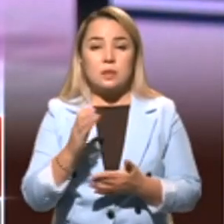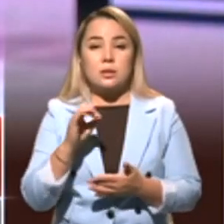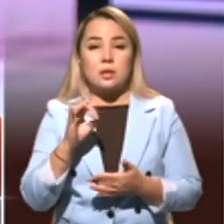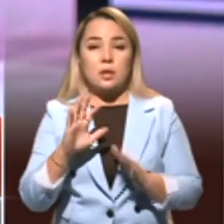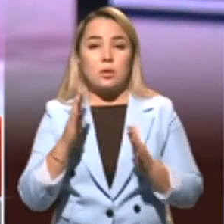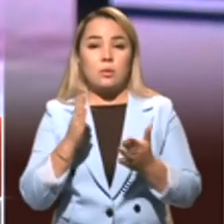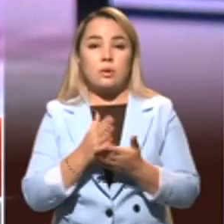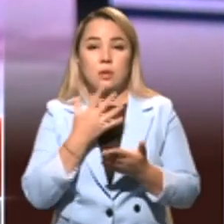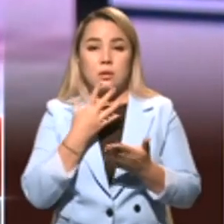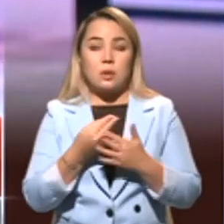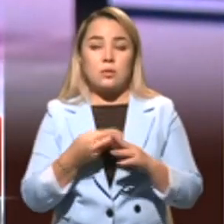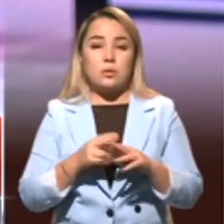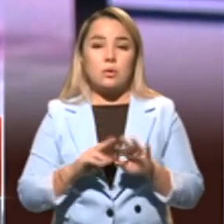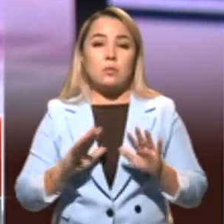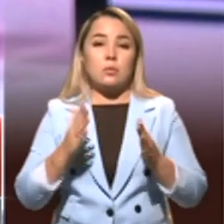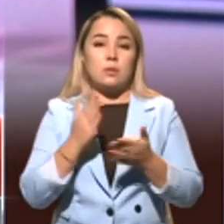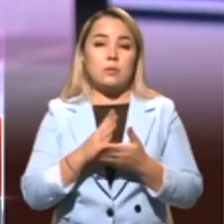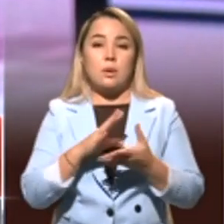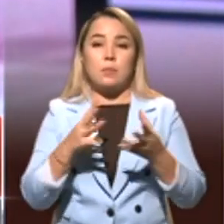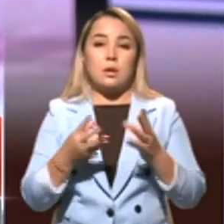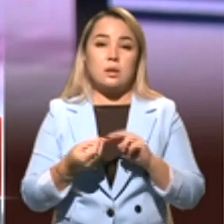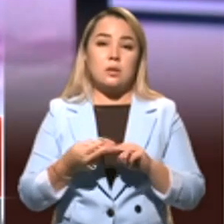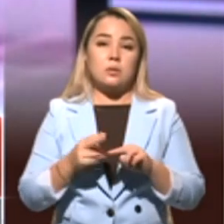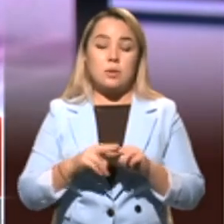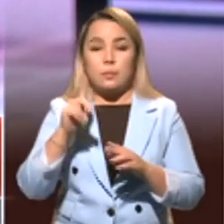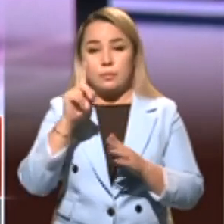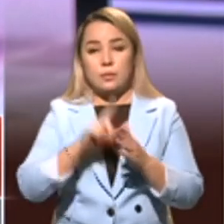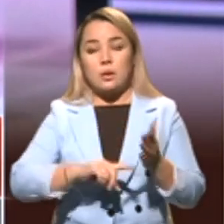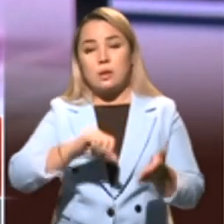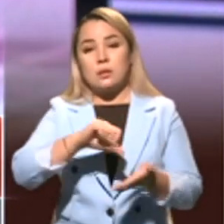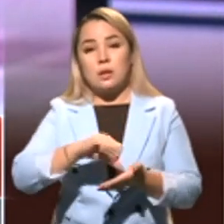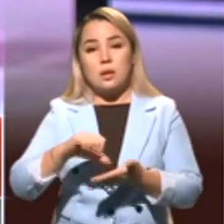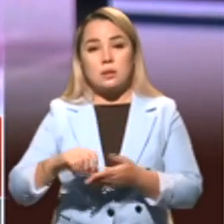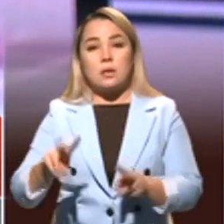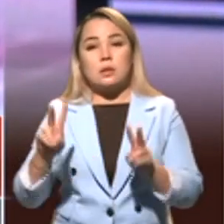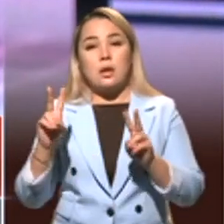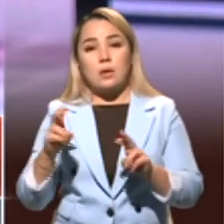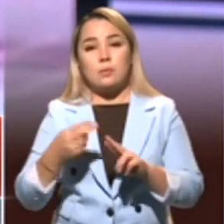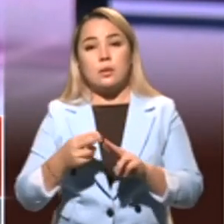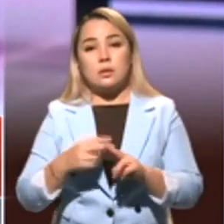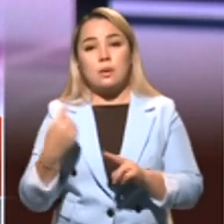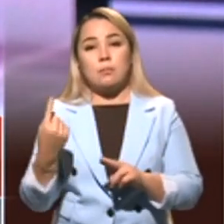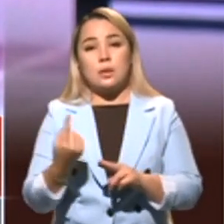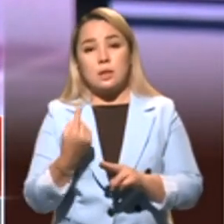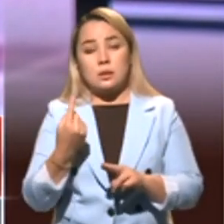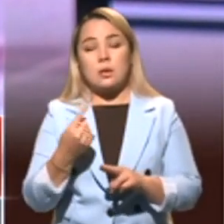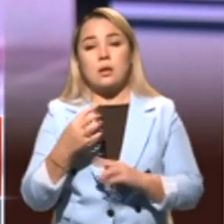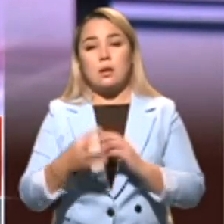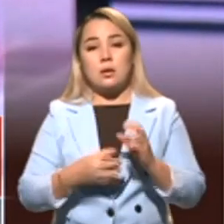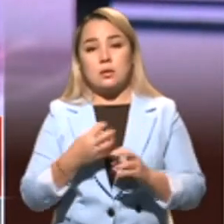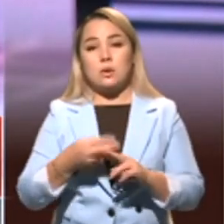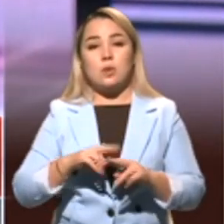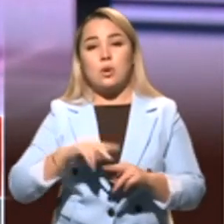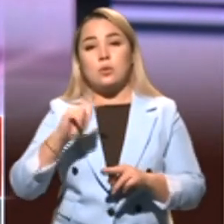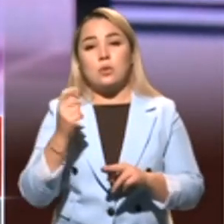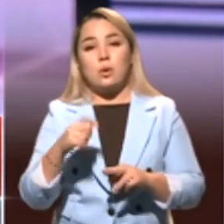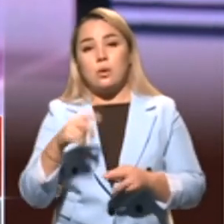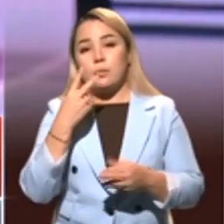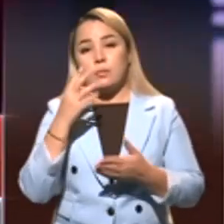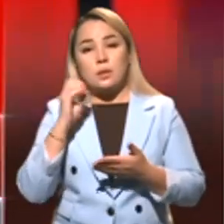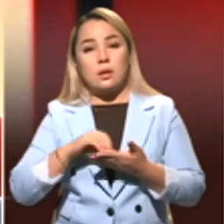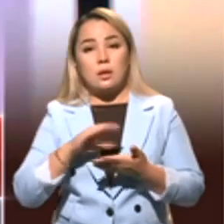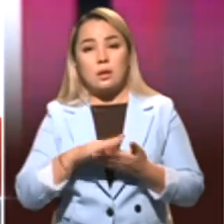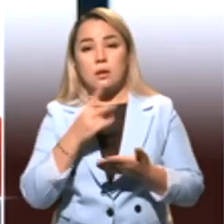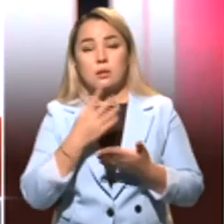Сириядағы оқиғалар болсын, бұның барлығында бір дінге қатысы бар да тақырыптардың бірі. Себебі мына әлемдегі соғыстардың санын қарайтын